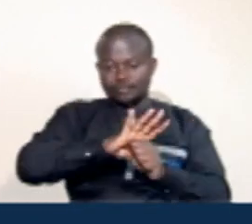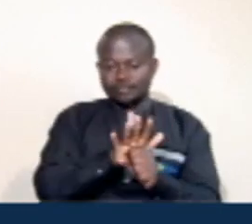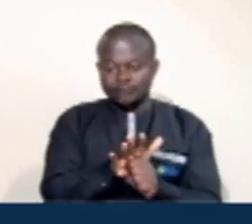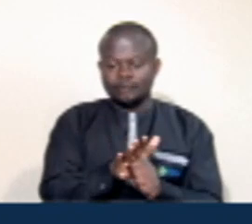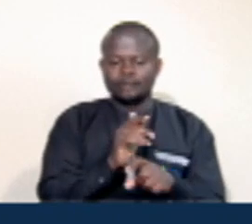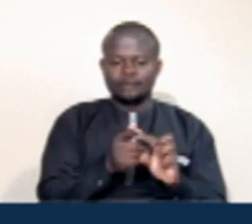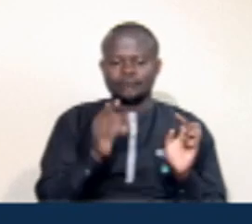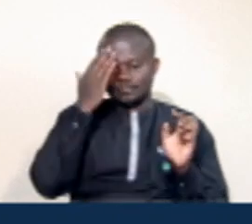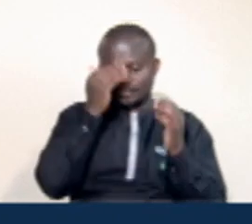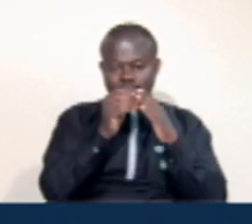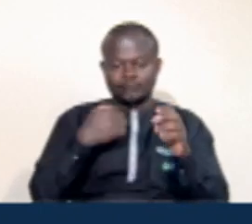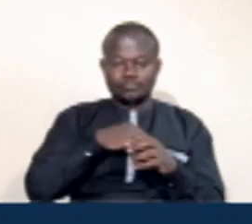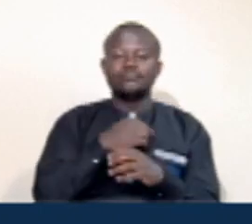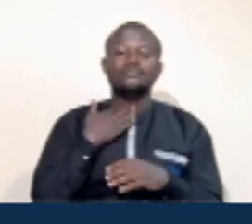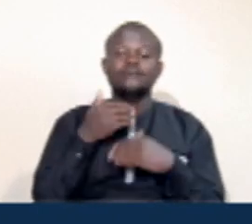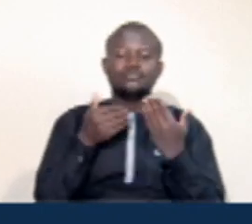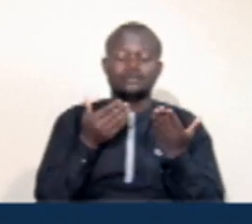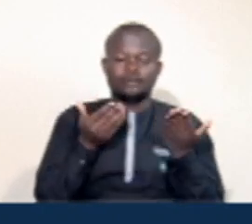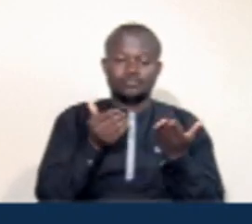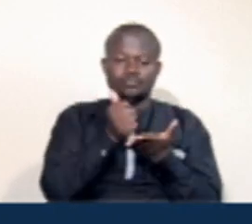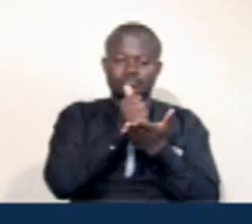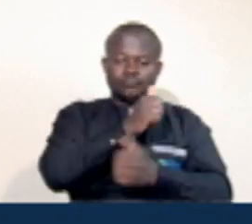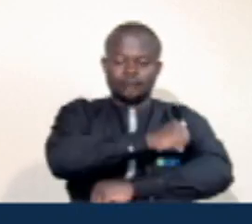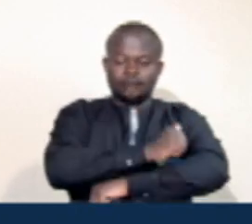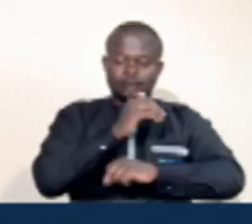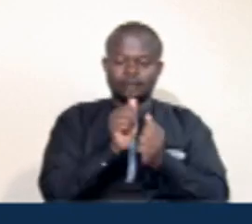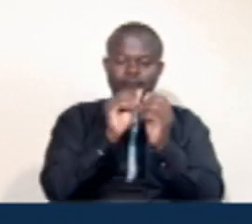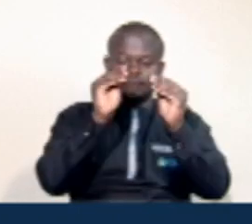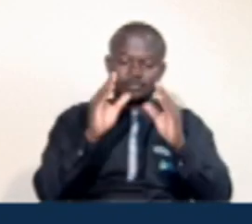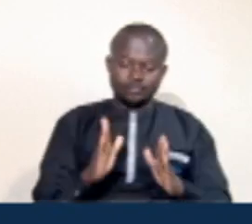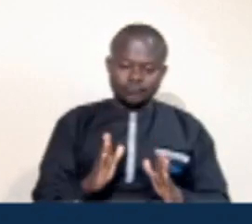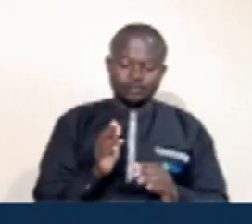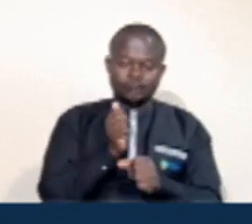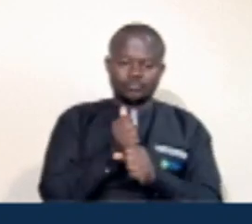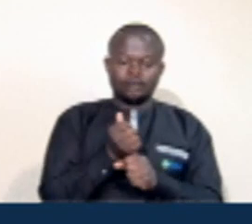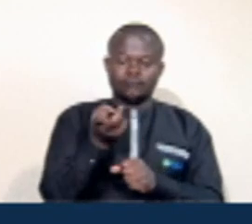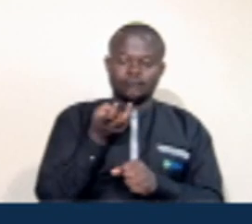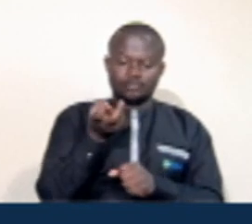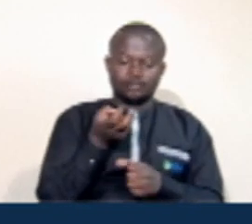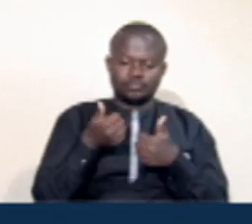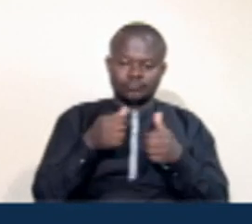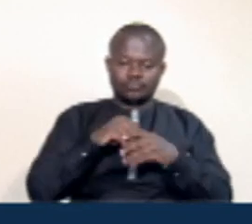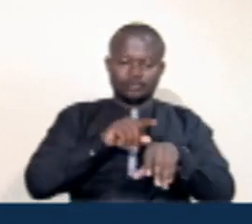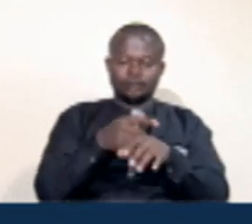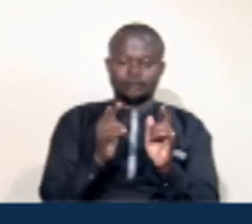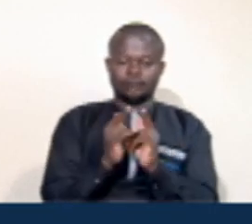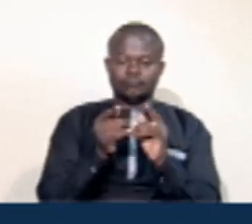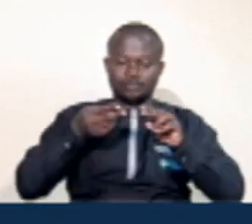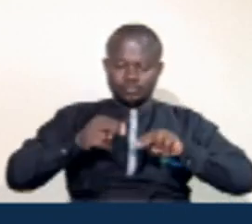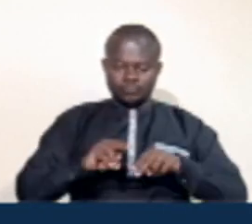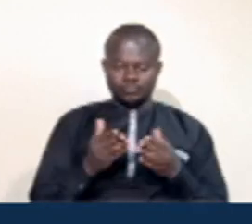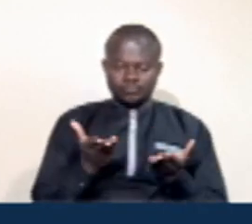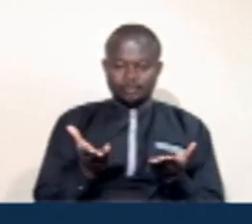ahubwo nuko dushaka kuba gufasha abanyeshuri ndetse n'abarimu gukora ingendo neza muri iki gihe inama izabiri